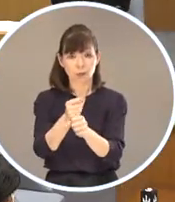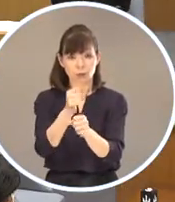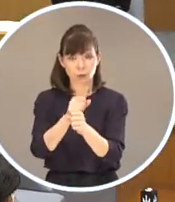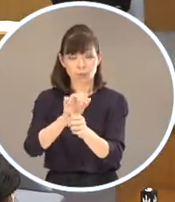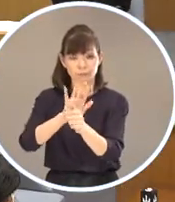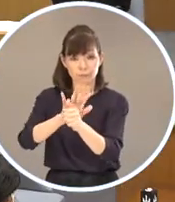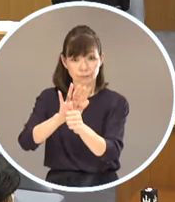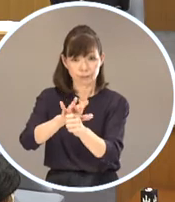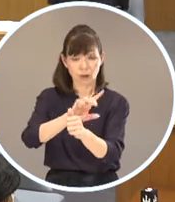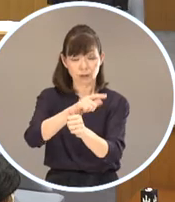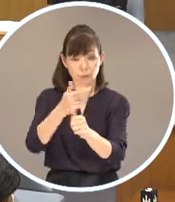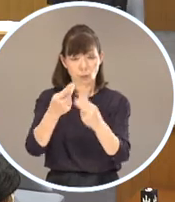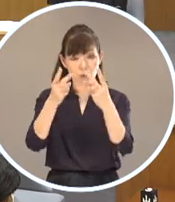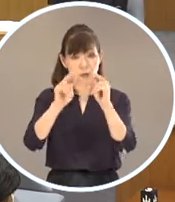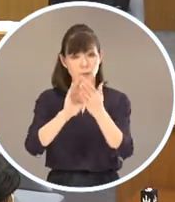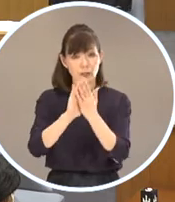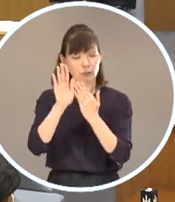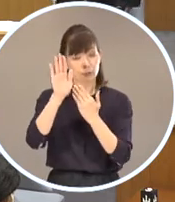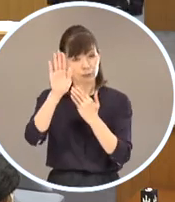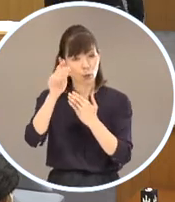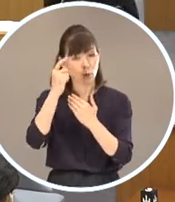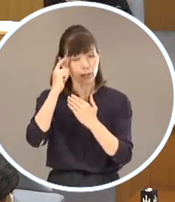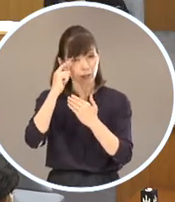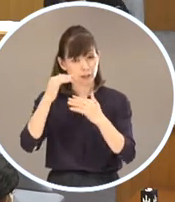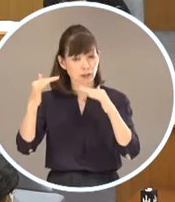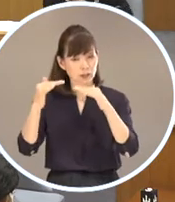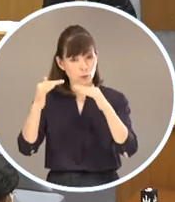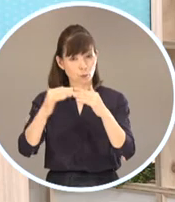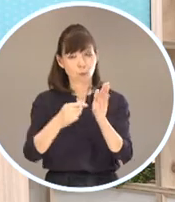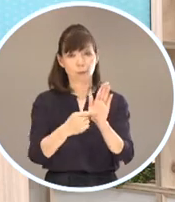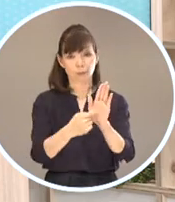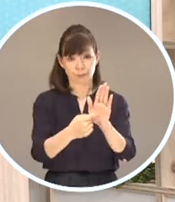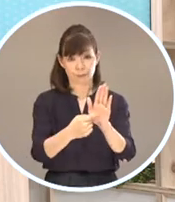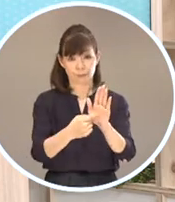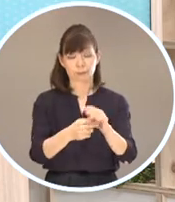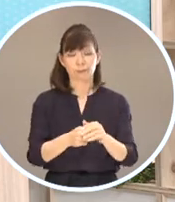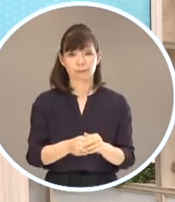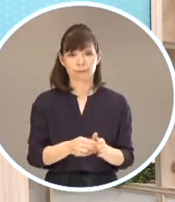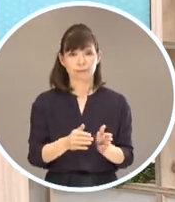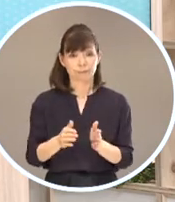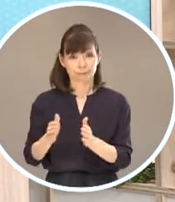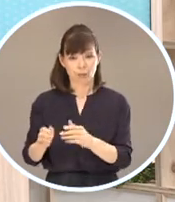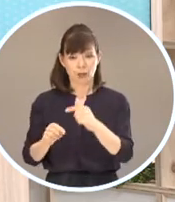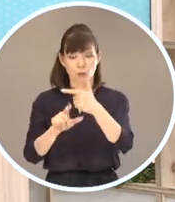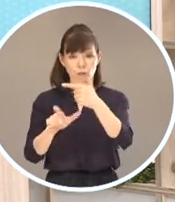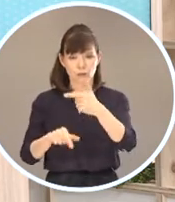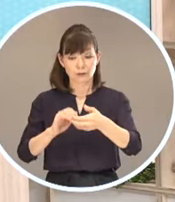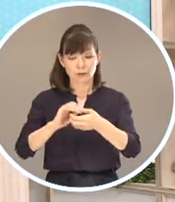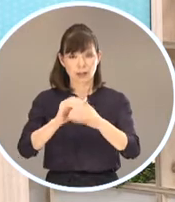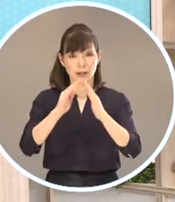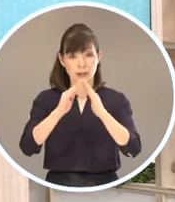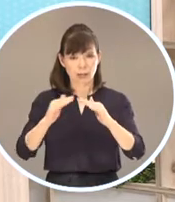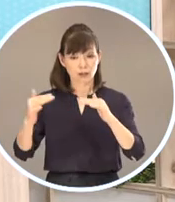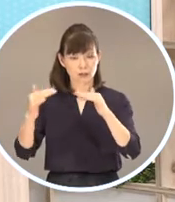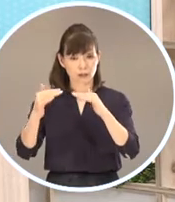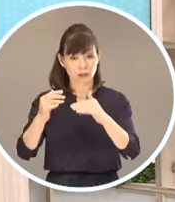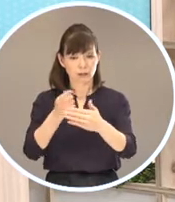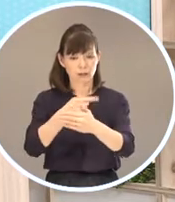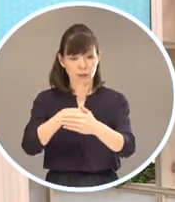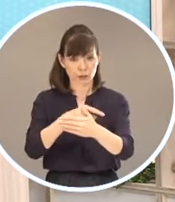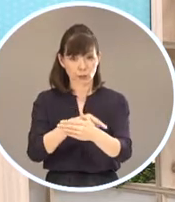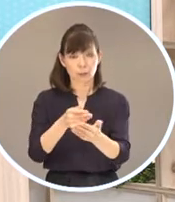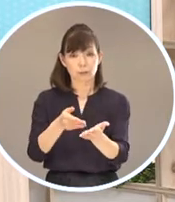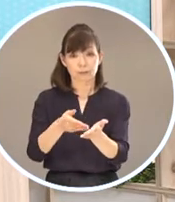広島県の未来を見据えた議論というのも持ち上がってきていますね。 では6月定例会で審議された議案をご紹介します